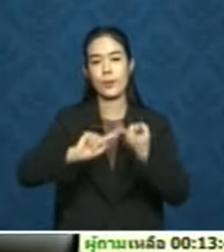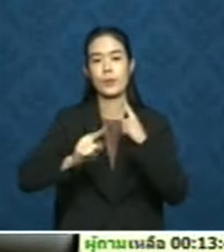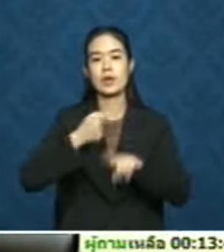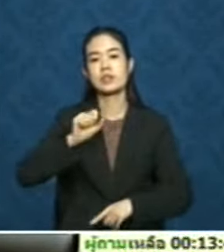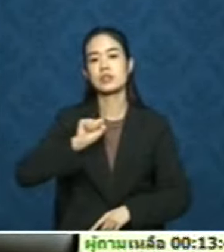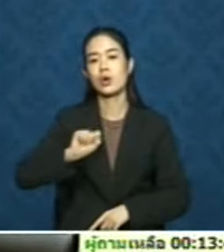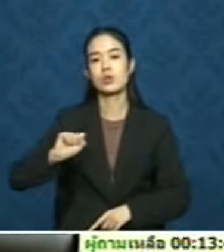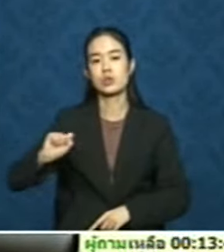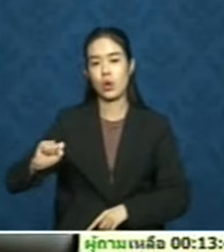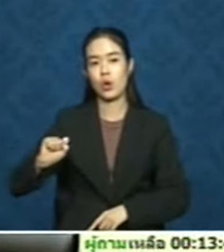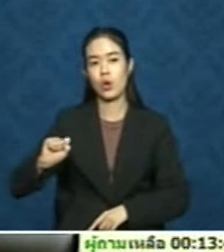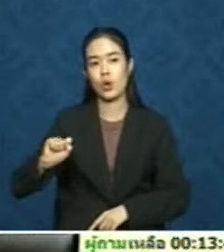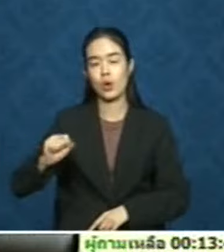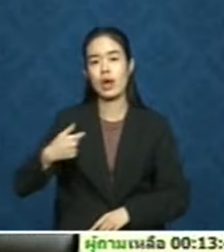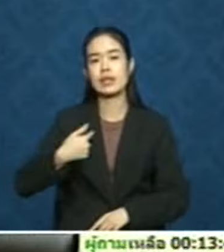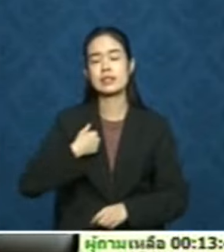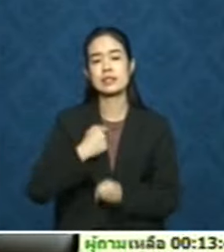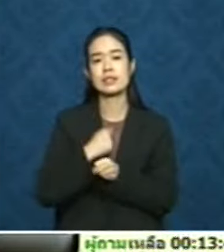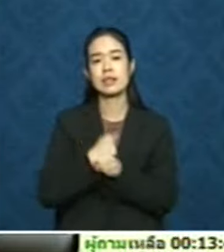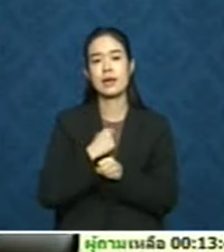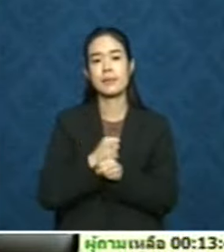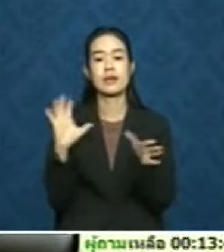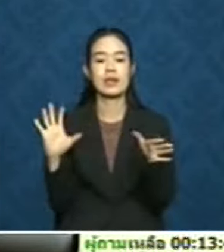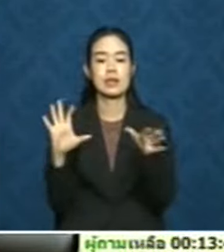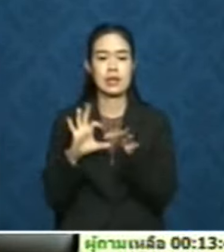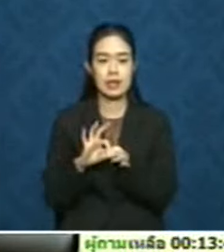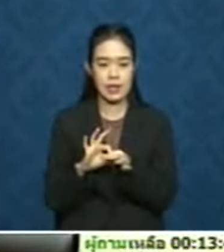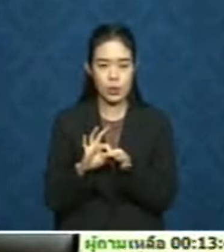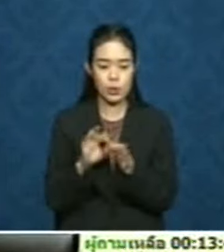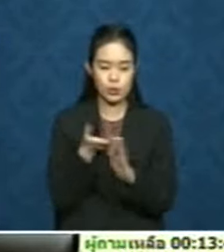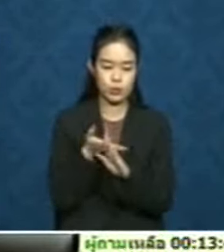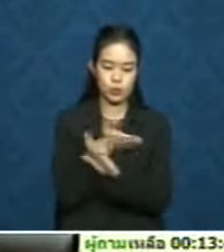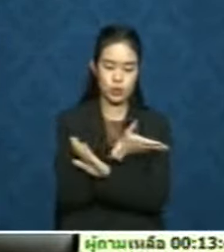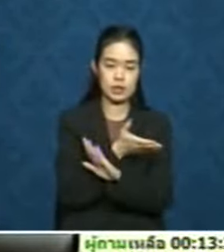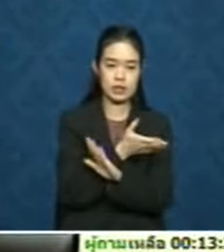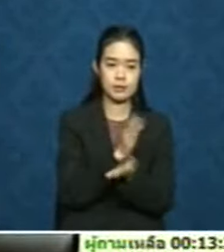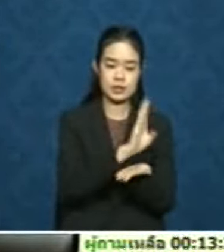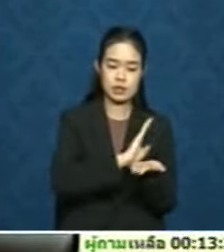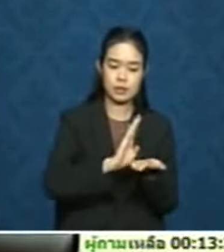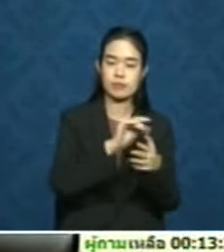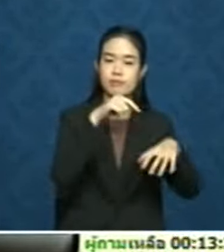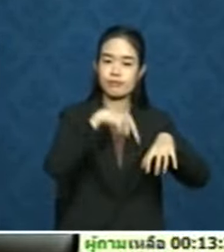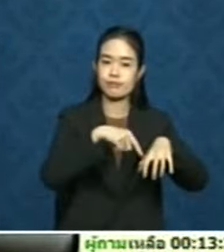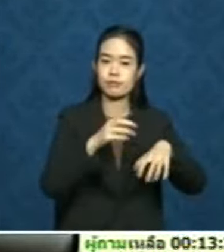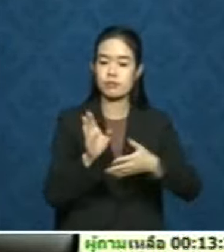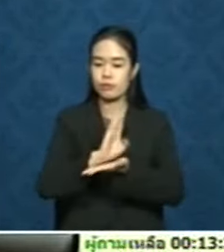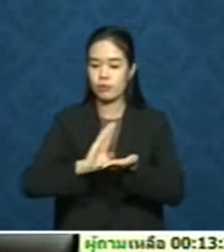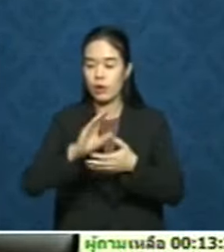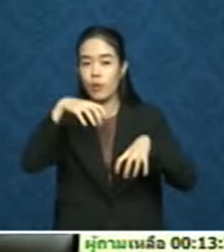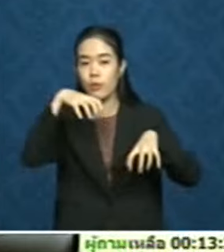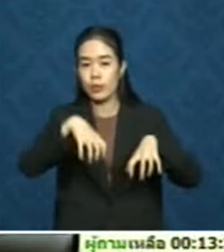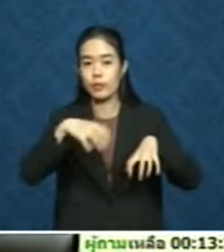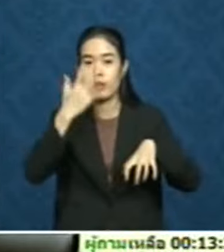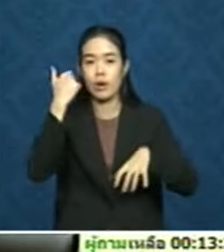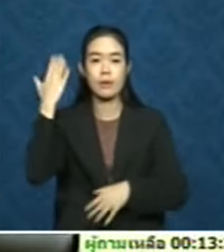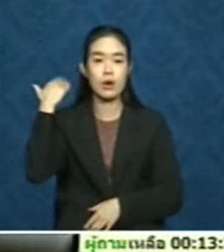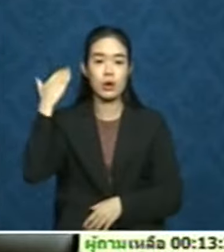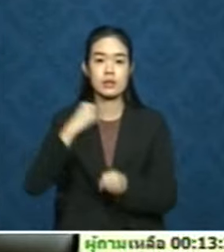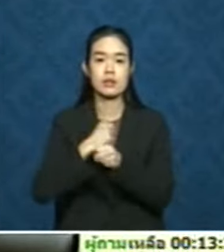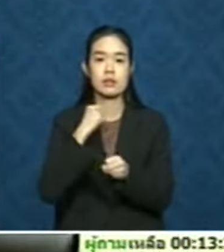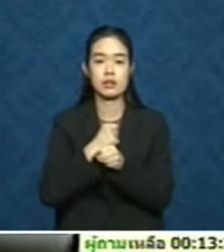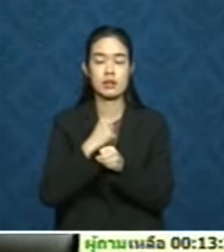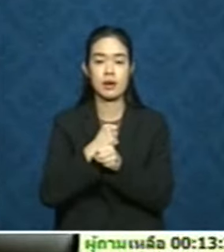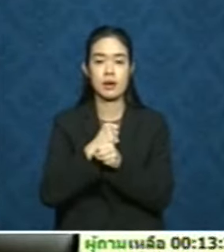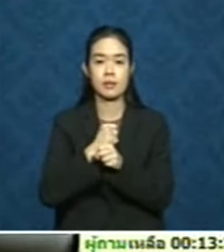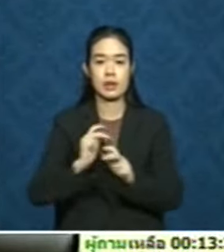าผมได้เกี่ยวข้องกับสถาบันทั้งสองนี้มาตั้งแต่ต้นกล่าวคือผมเคยเป็นรัฐมนตรีว่าการก